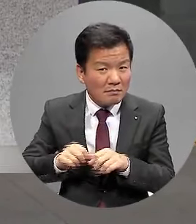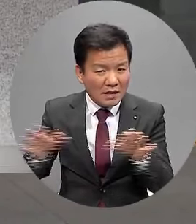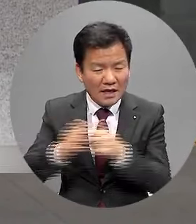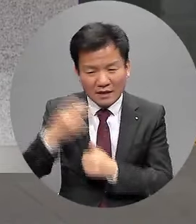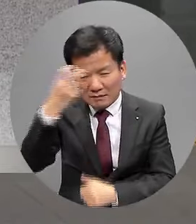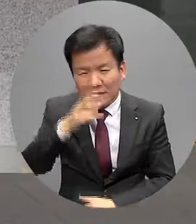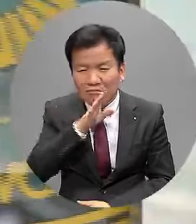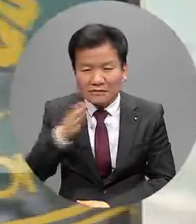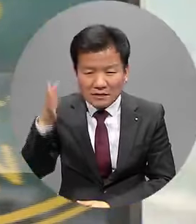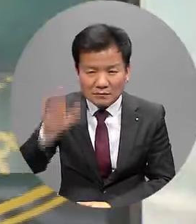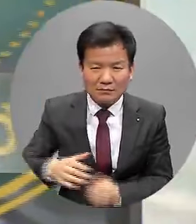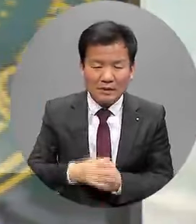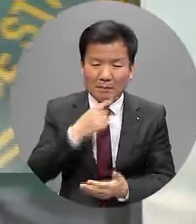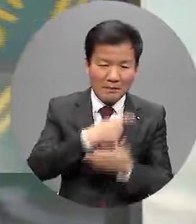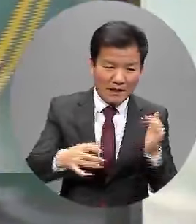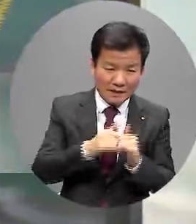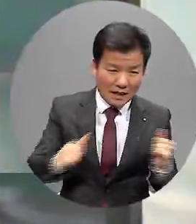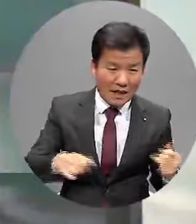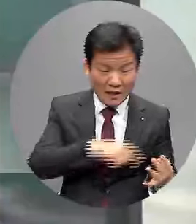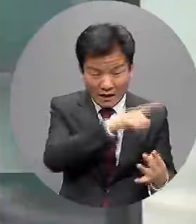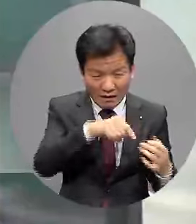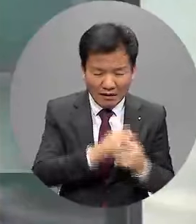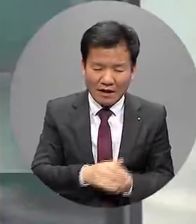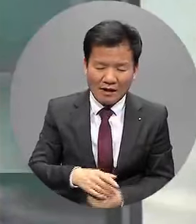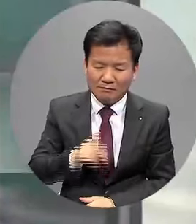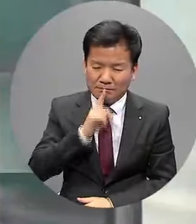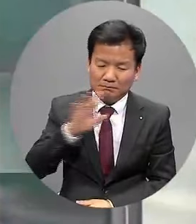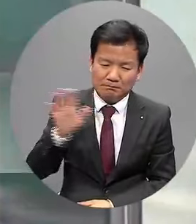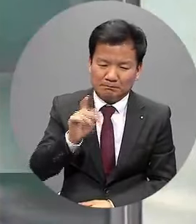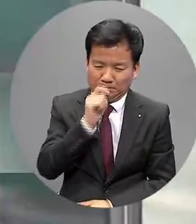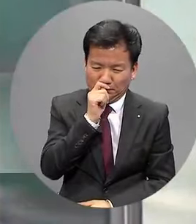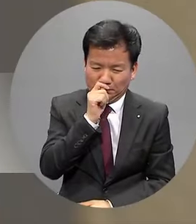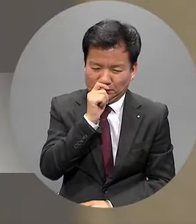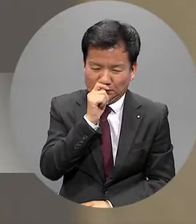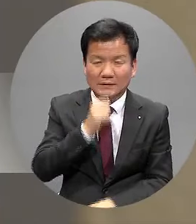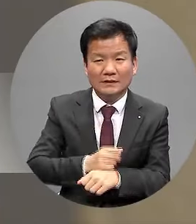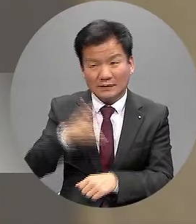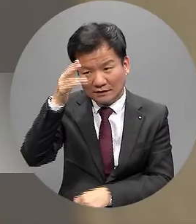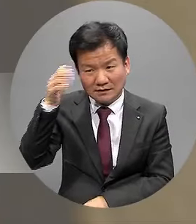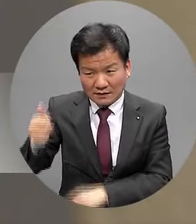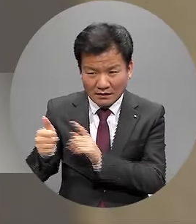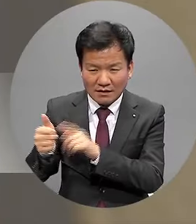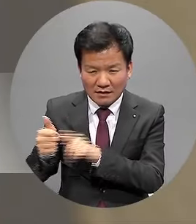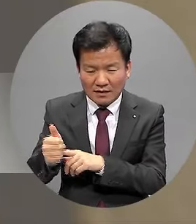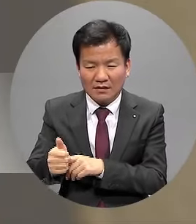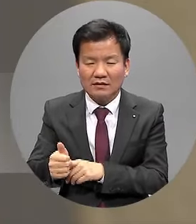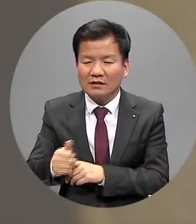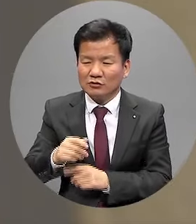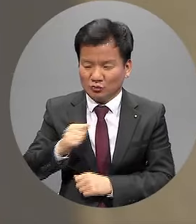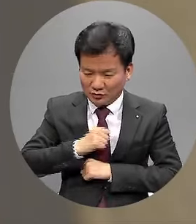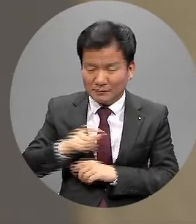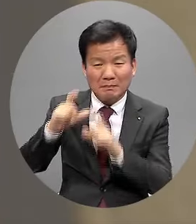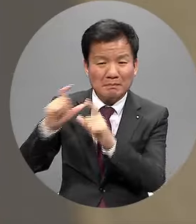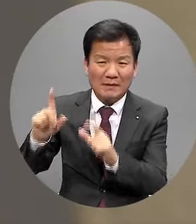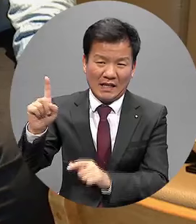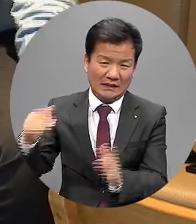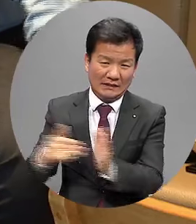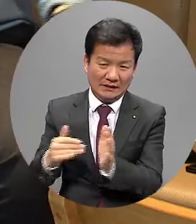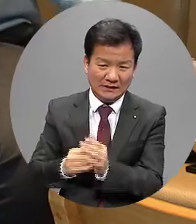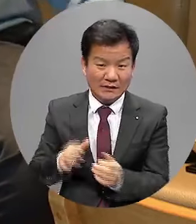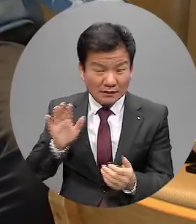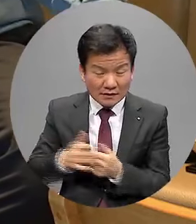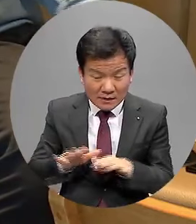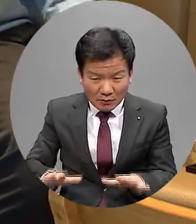감찰이 시작됐지만 피해자로 지목된 사람들이 진술에 나서지 않으면서 해당 서장은 당시 구두 경고만 받았습니다.